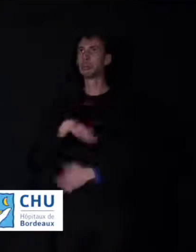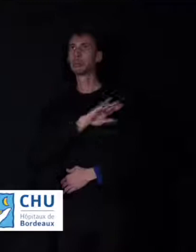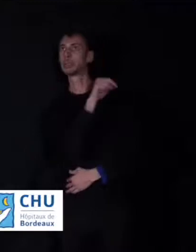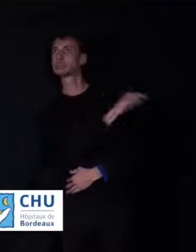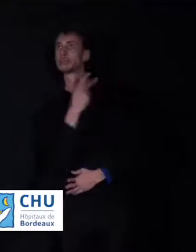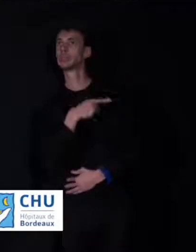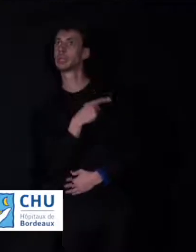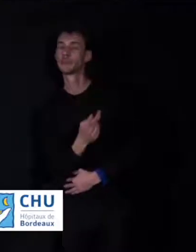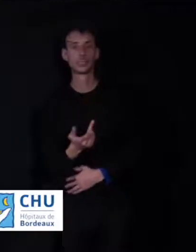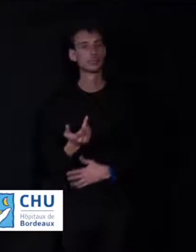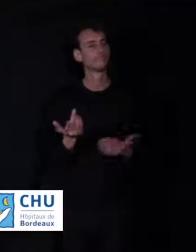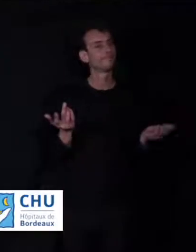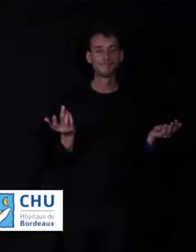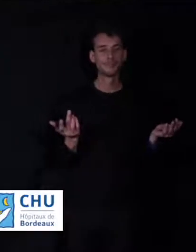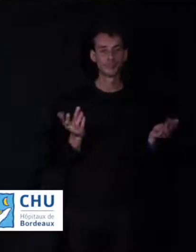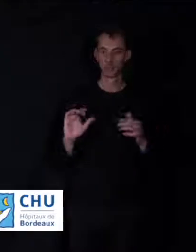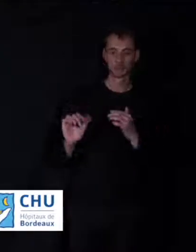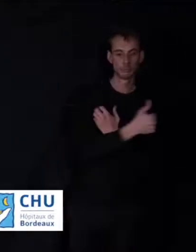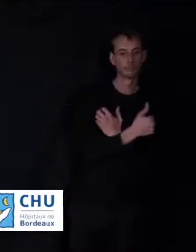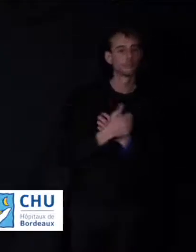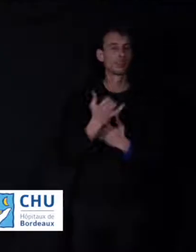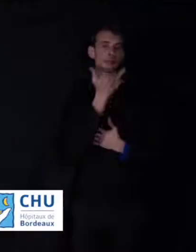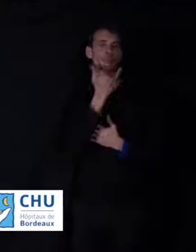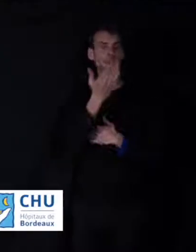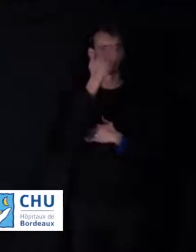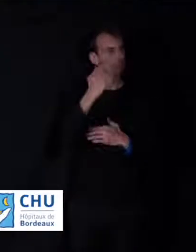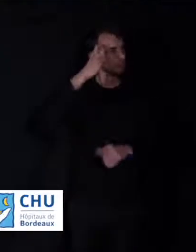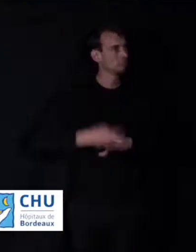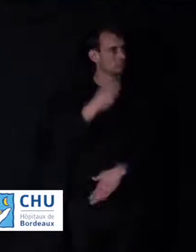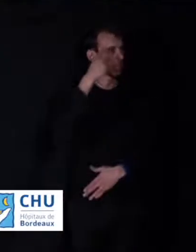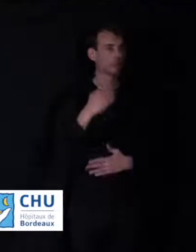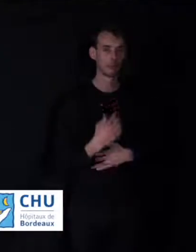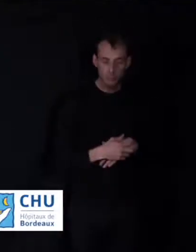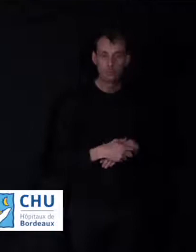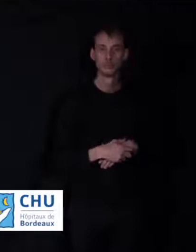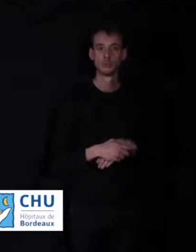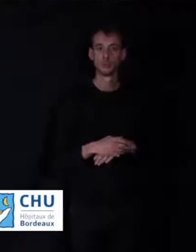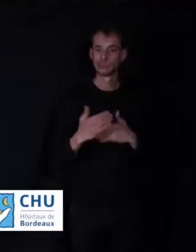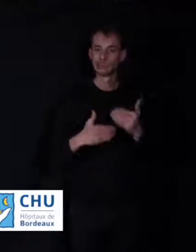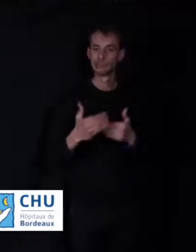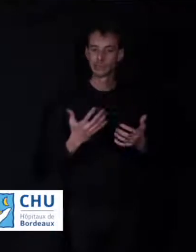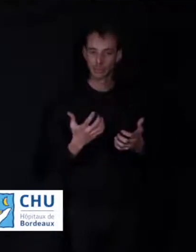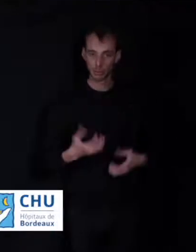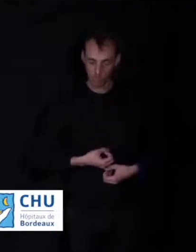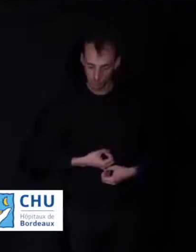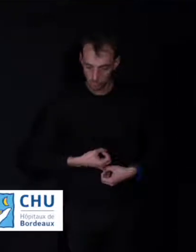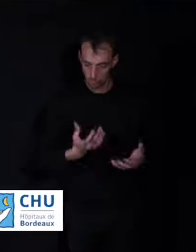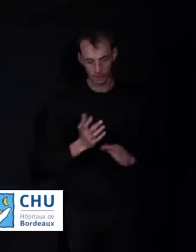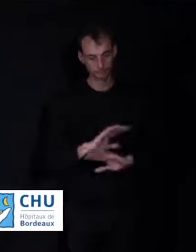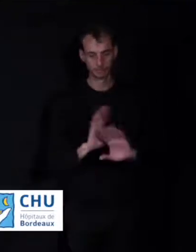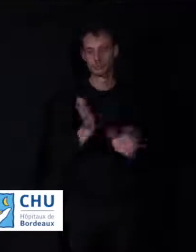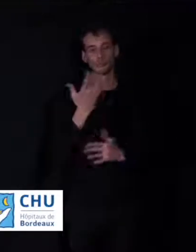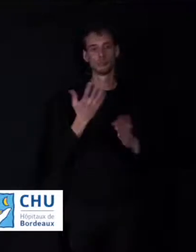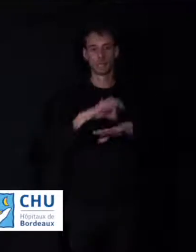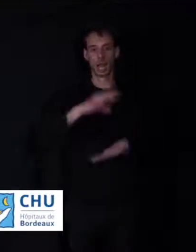gazons, et chacun, s'obstinant dans l'erreur qui l'obsède, veut expirer du mal par la peur du remède, un